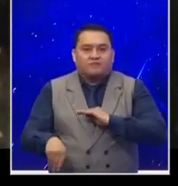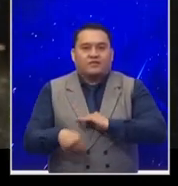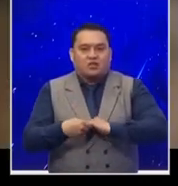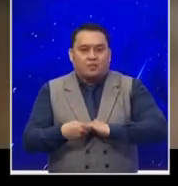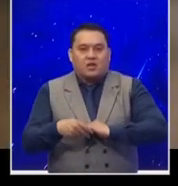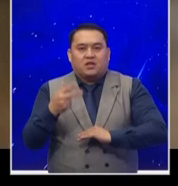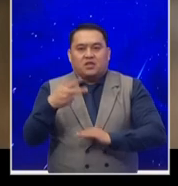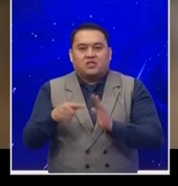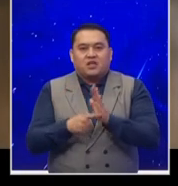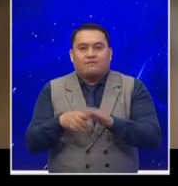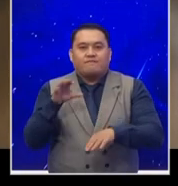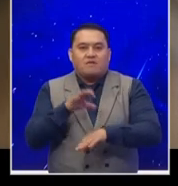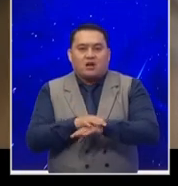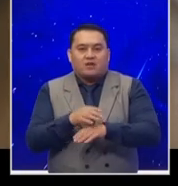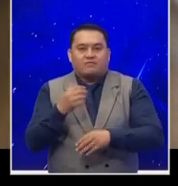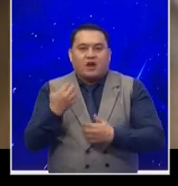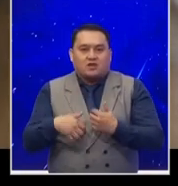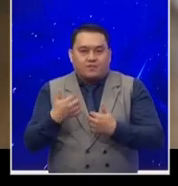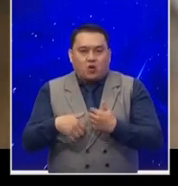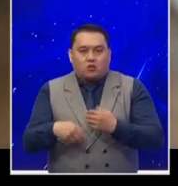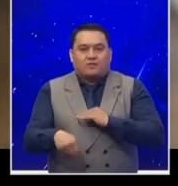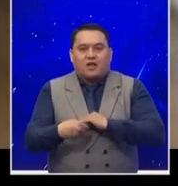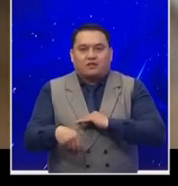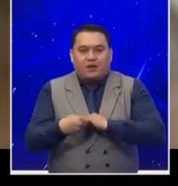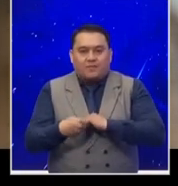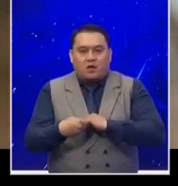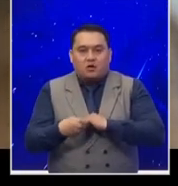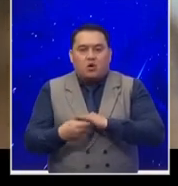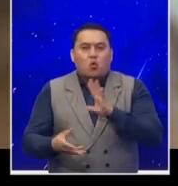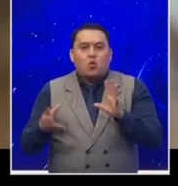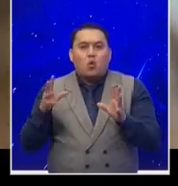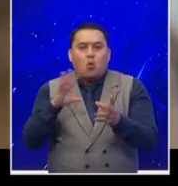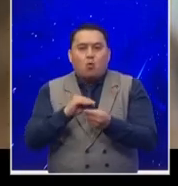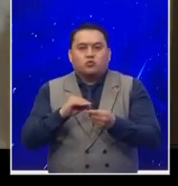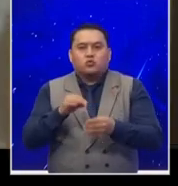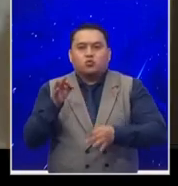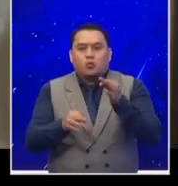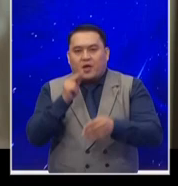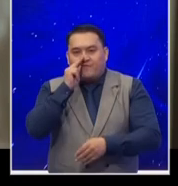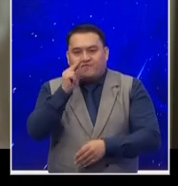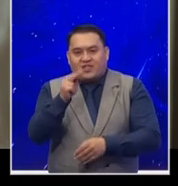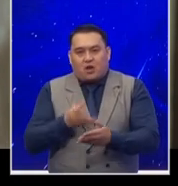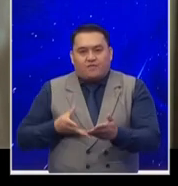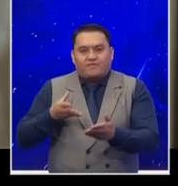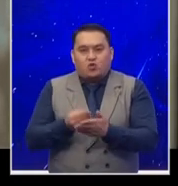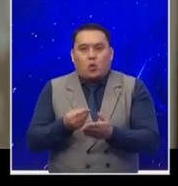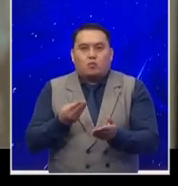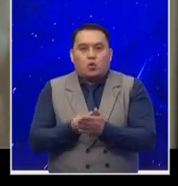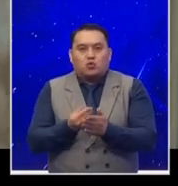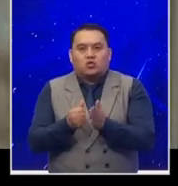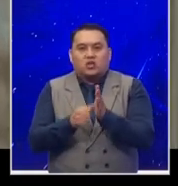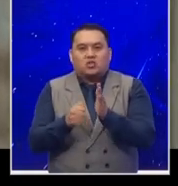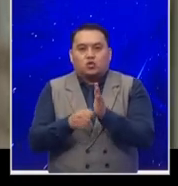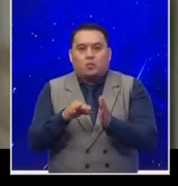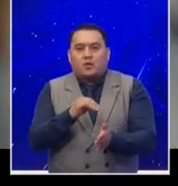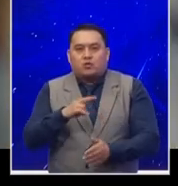взятки и 37 фактов посредничества во взяточничестве. В общей сложности суд обязал виновных выплатить бюджет страны около